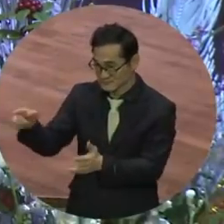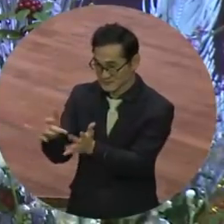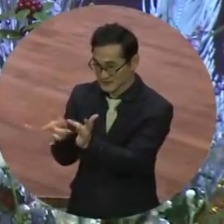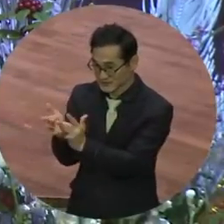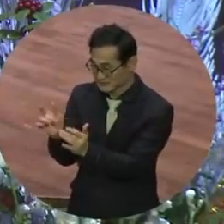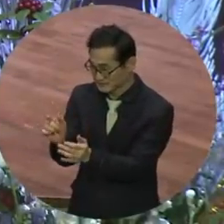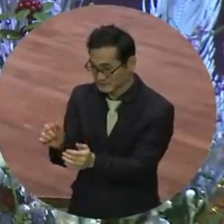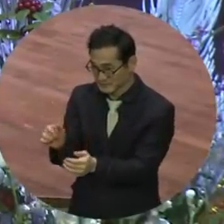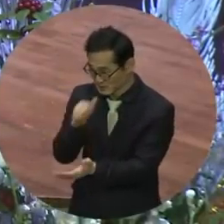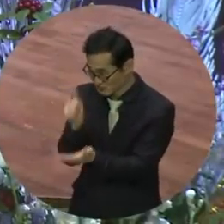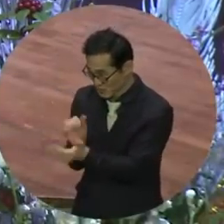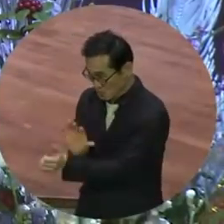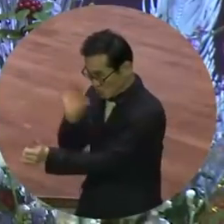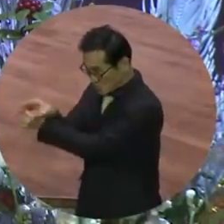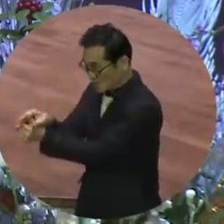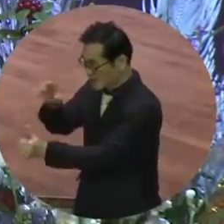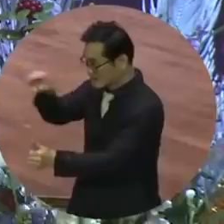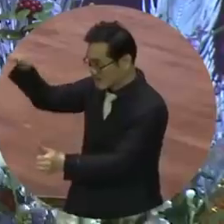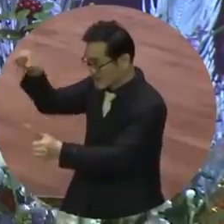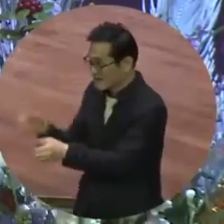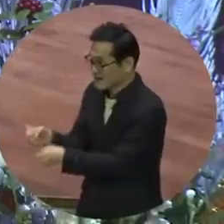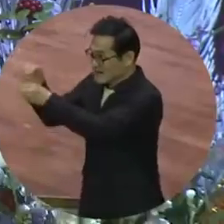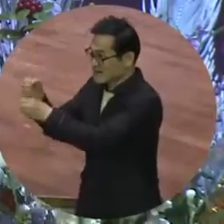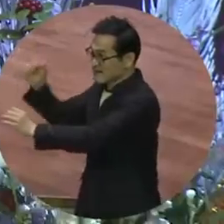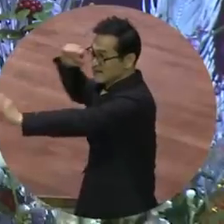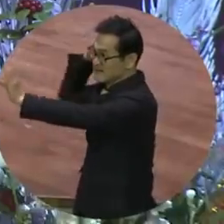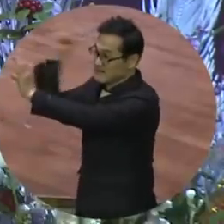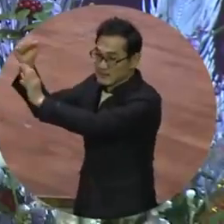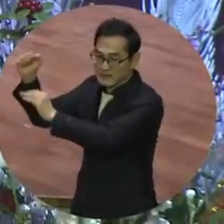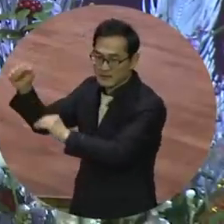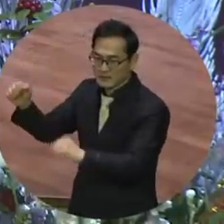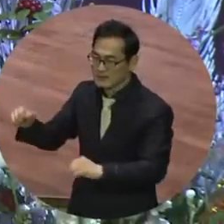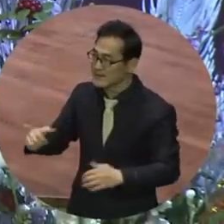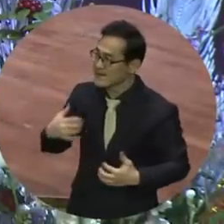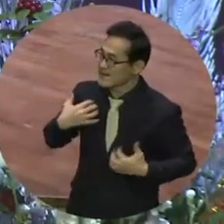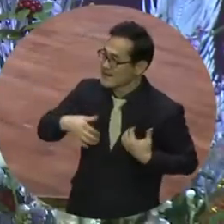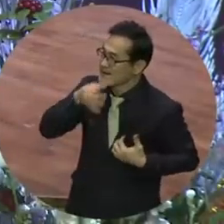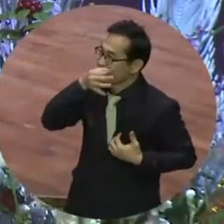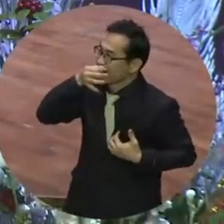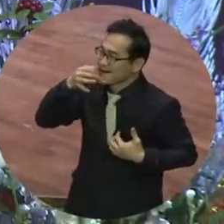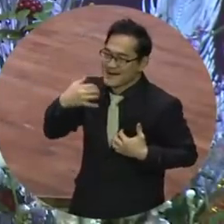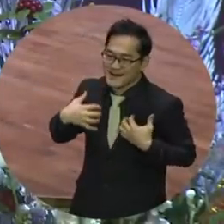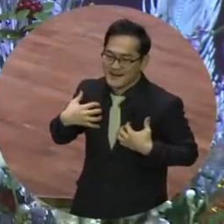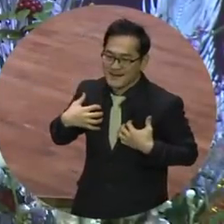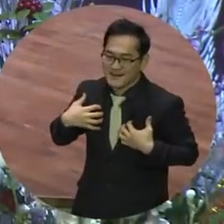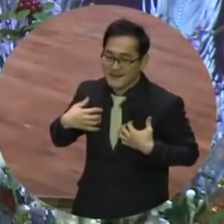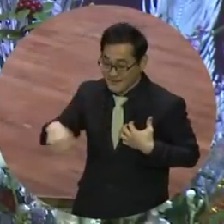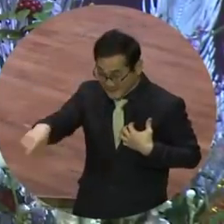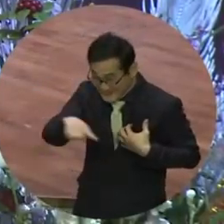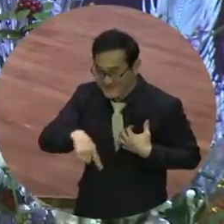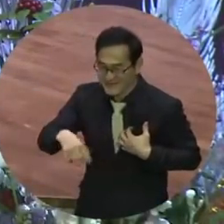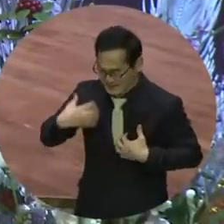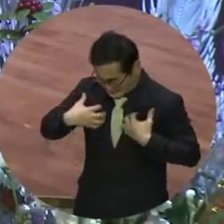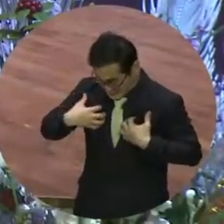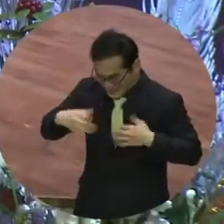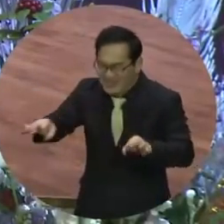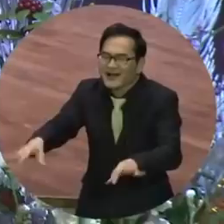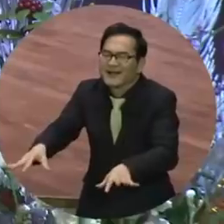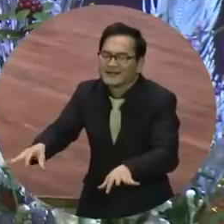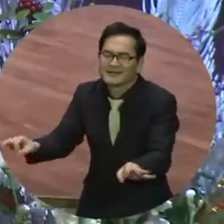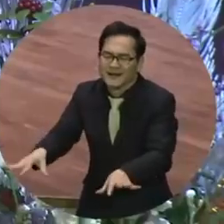그렇게 십자가 처형을 시킨 이들은 기뻐할 것이다. 그런데 그것은 잠깐이다. 그런